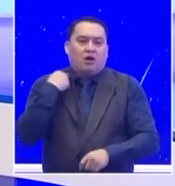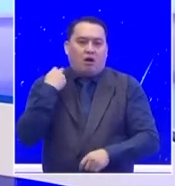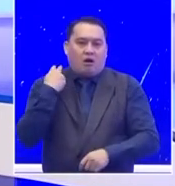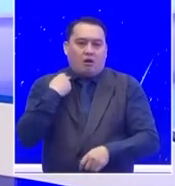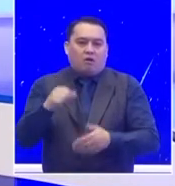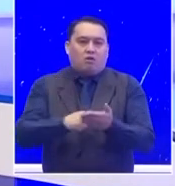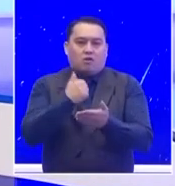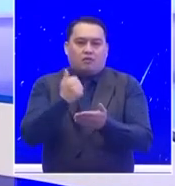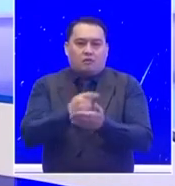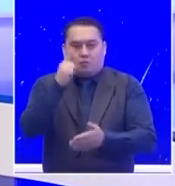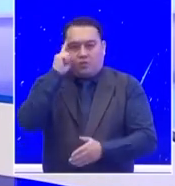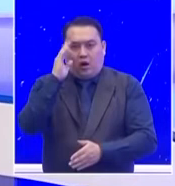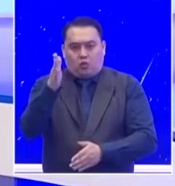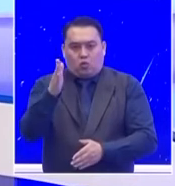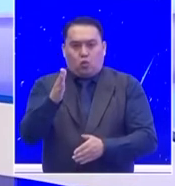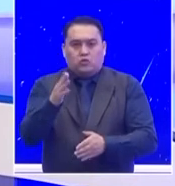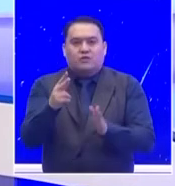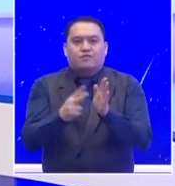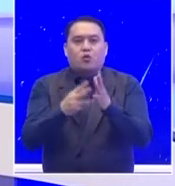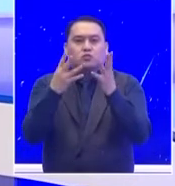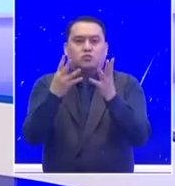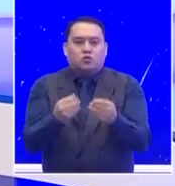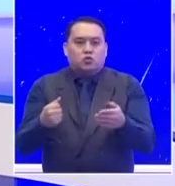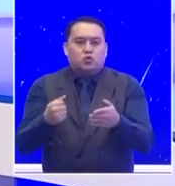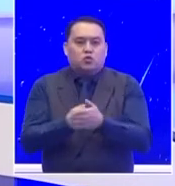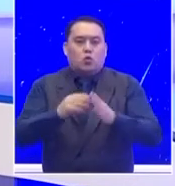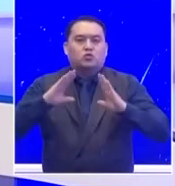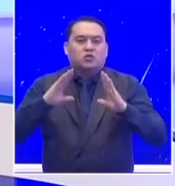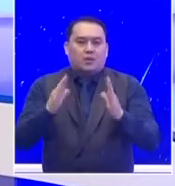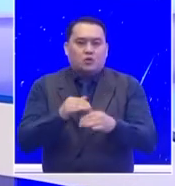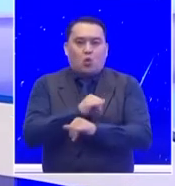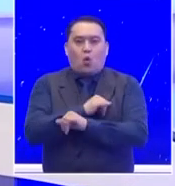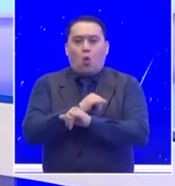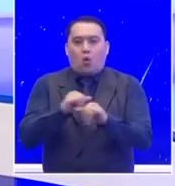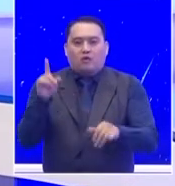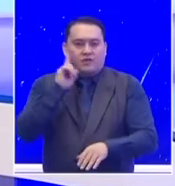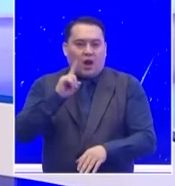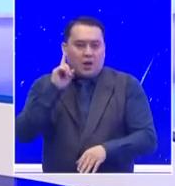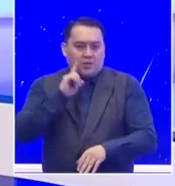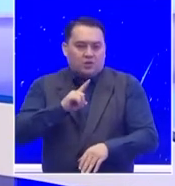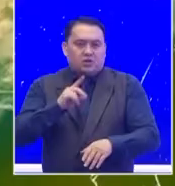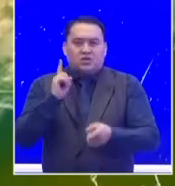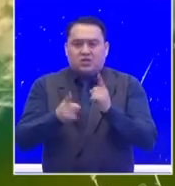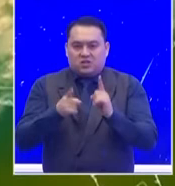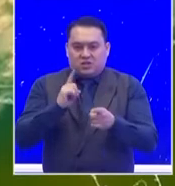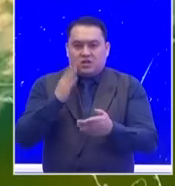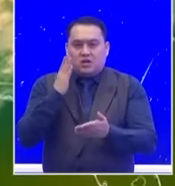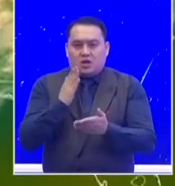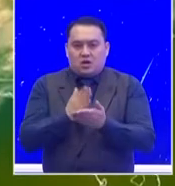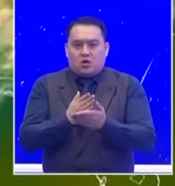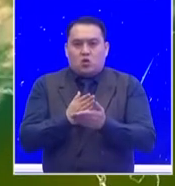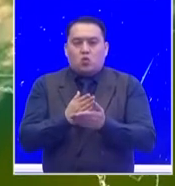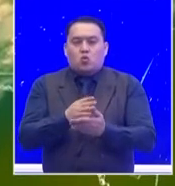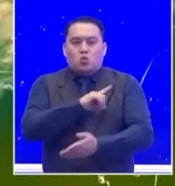Главные прогнозы будут предсказаны за 8 дней до события. Увеличение временного горизонта действительно является одним